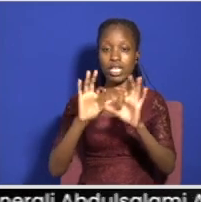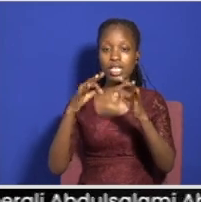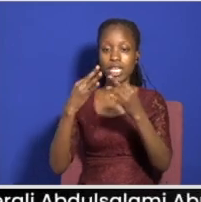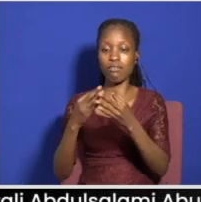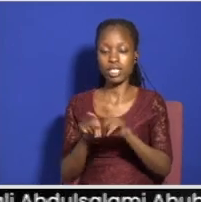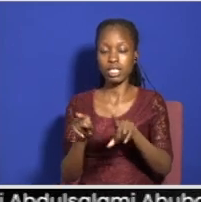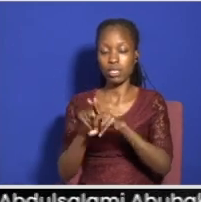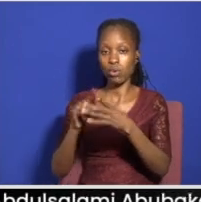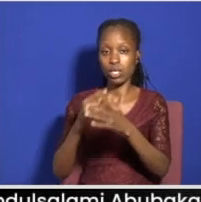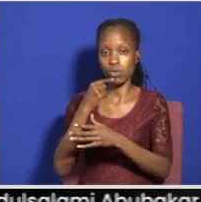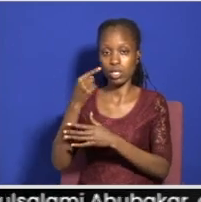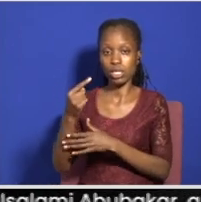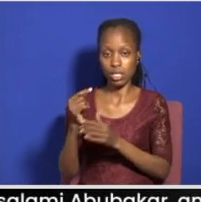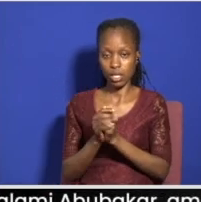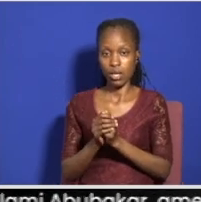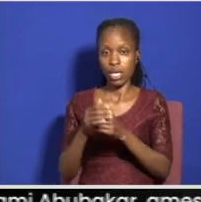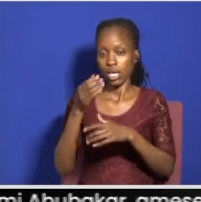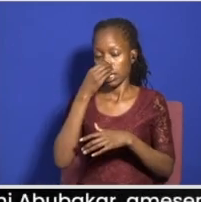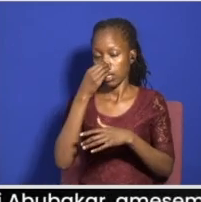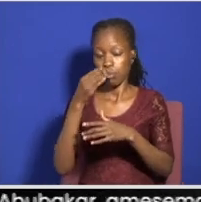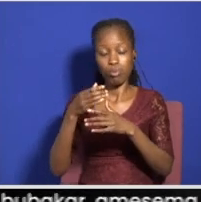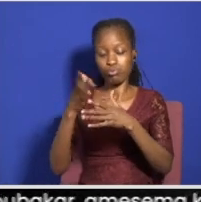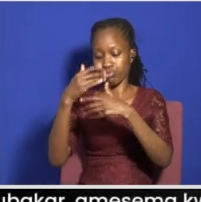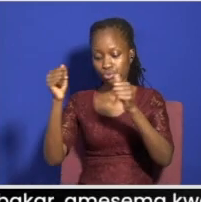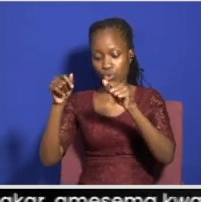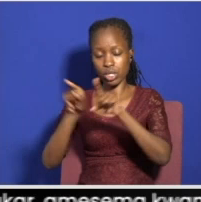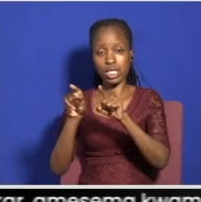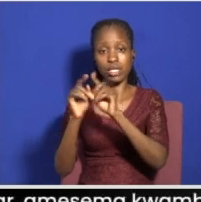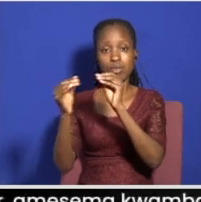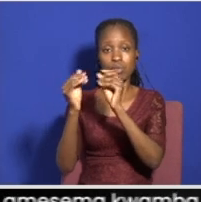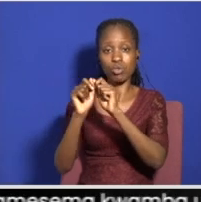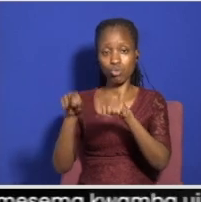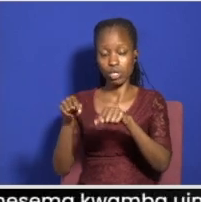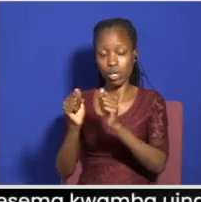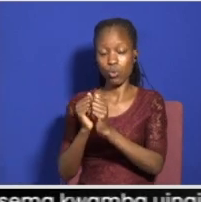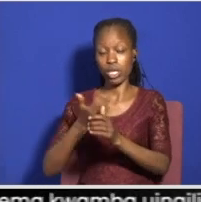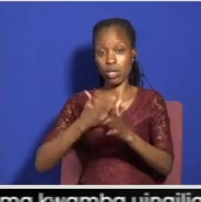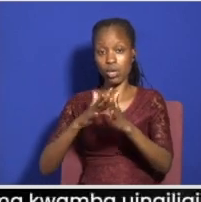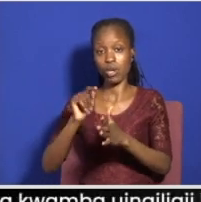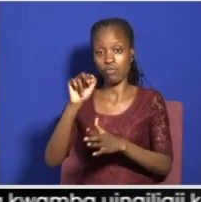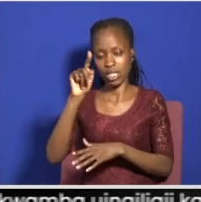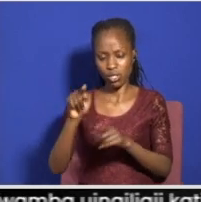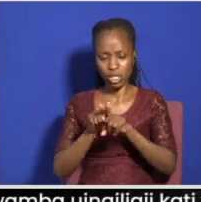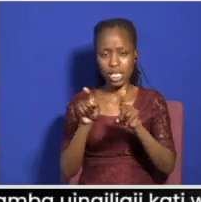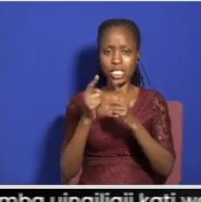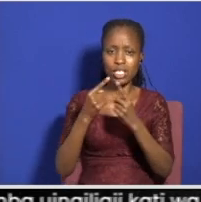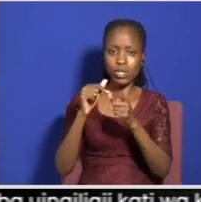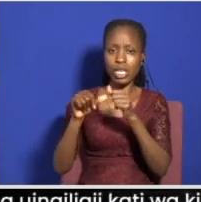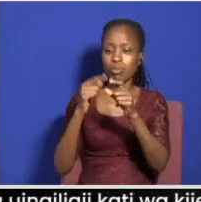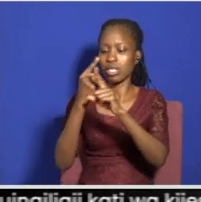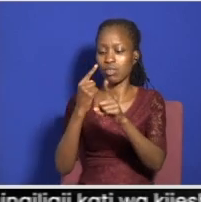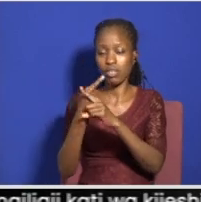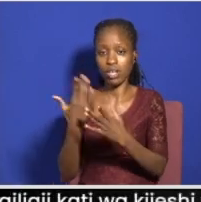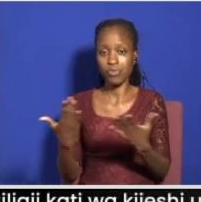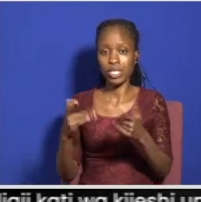sasa, kama ulivyosema Dickens, Rais William Ruto amefanya mkutano leo naye kiongozi wa TikTok huyu, wakizungumzia tu masuala tofauti